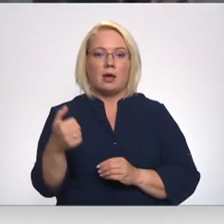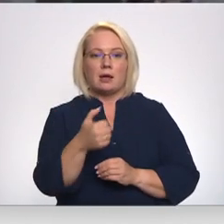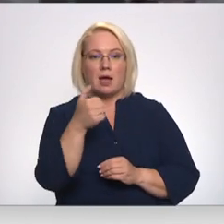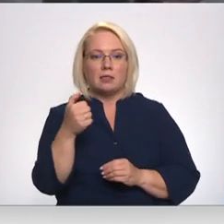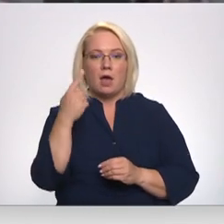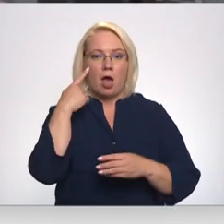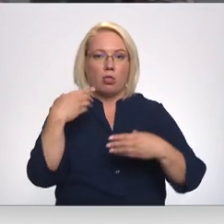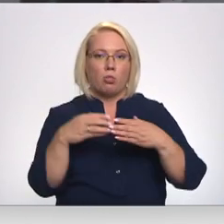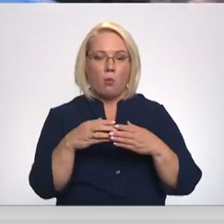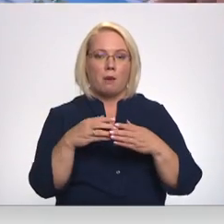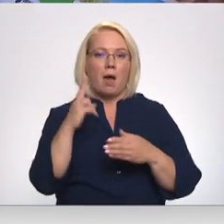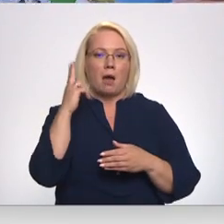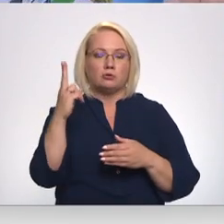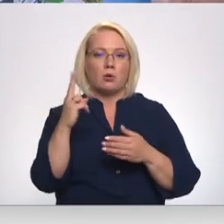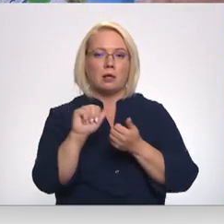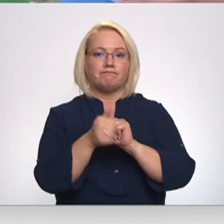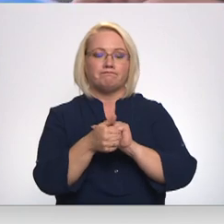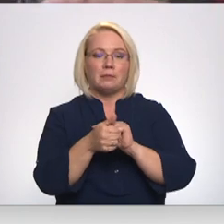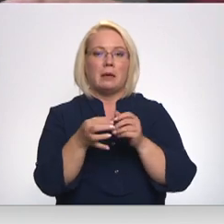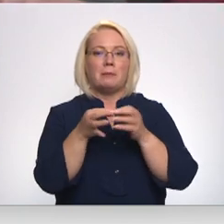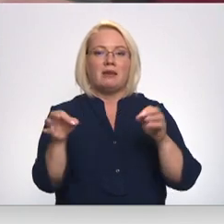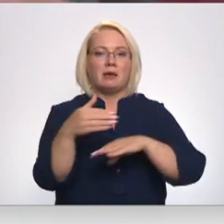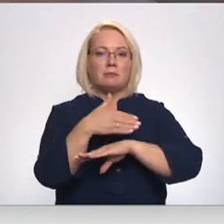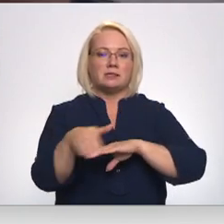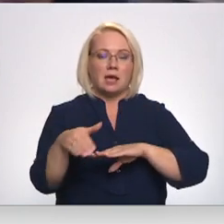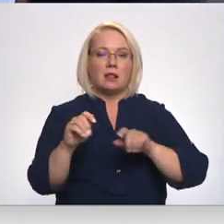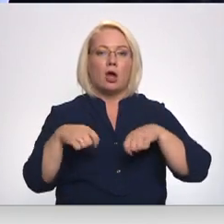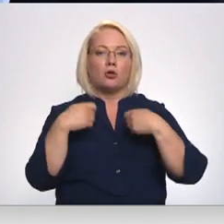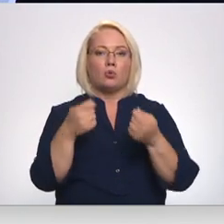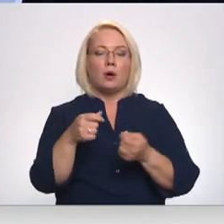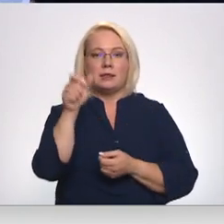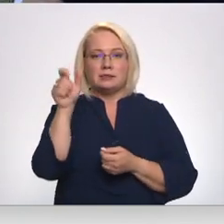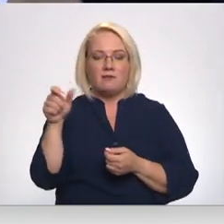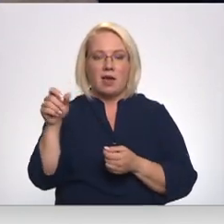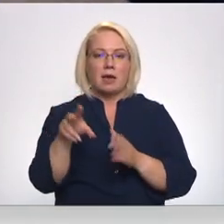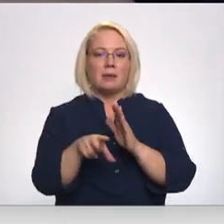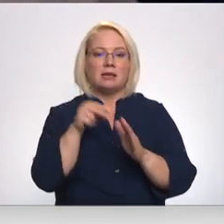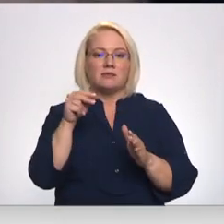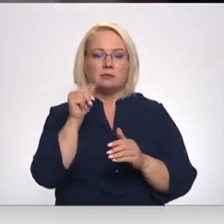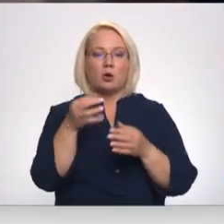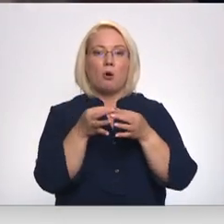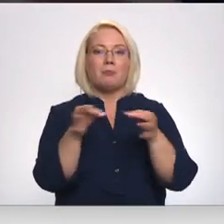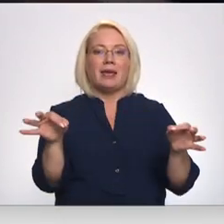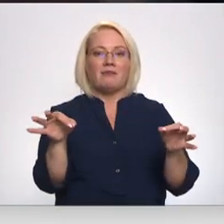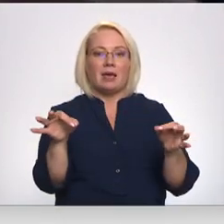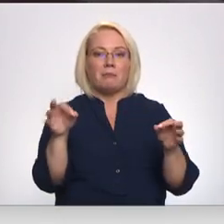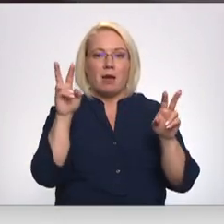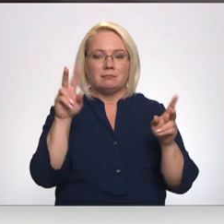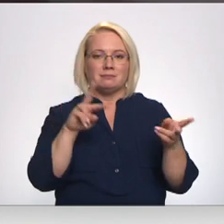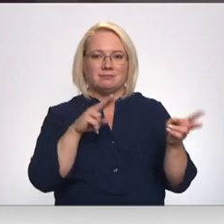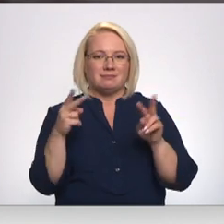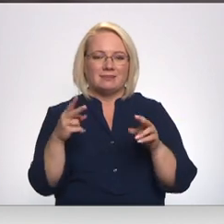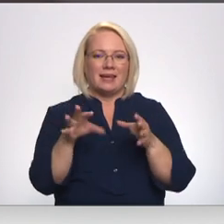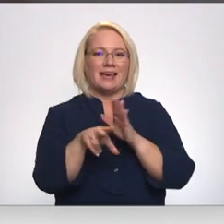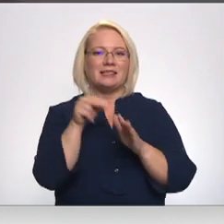apsolīja pārveidot Brīvības ielu cilvēkiem pieejamāku, tad dot cilvēkiem izvēles iespējas, jo brīvība tā ir izvēle. Un tas, kas pat Labanšana